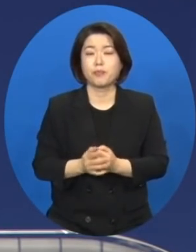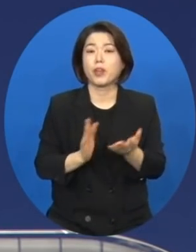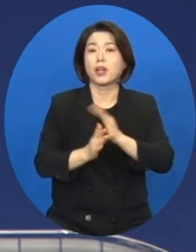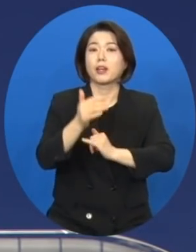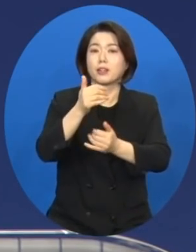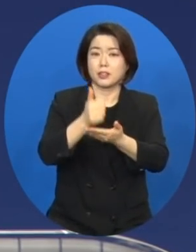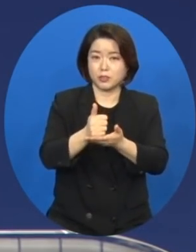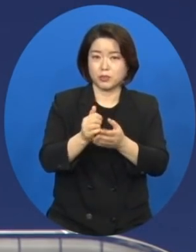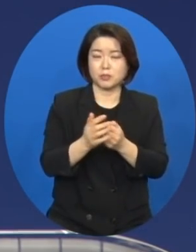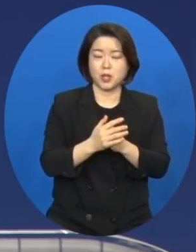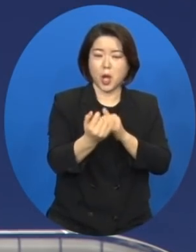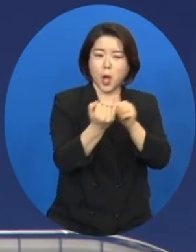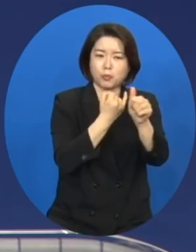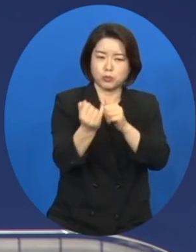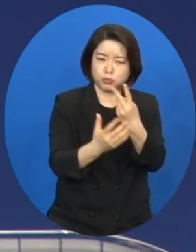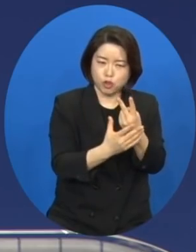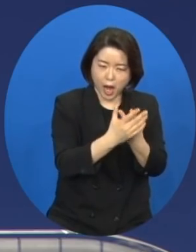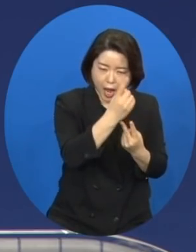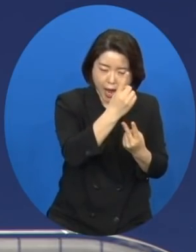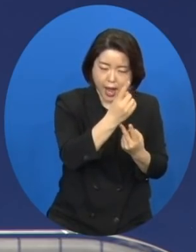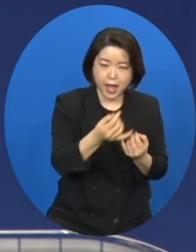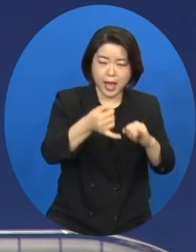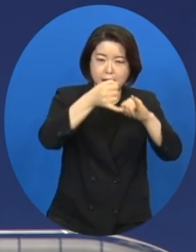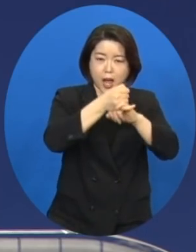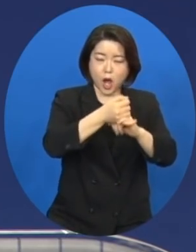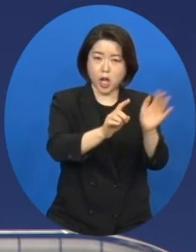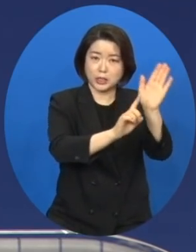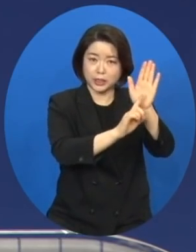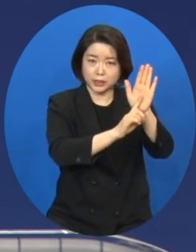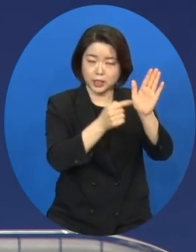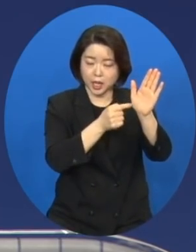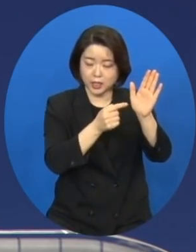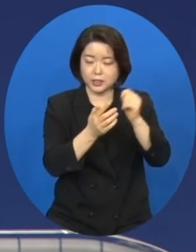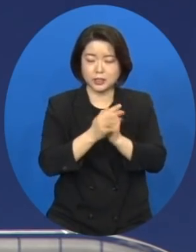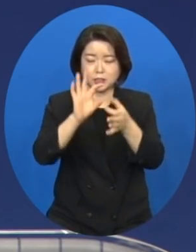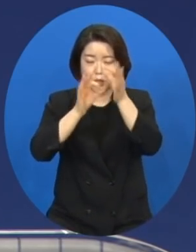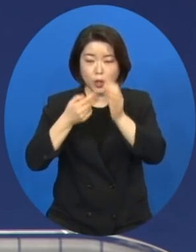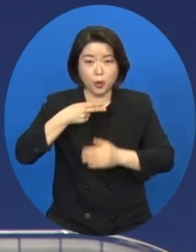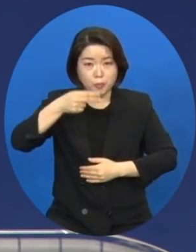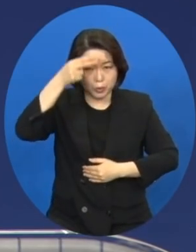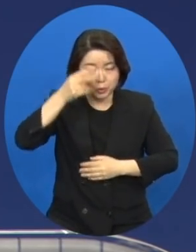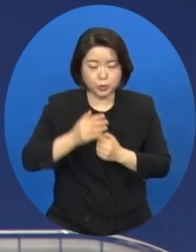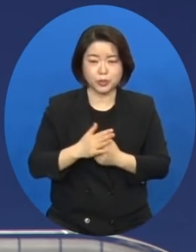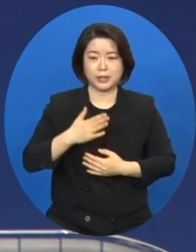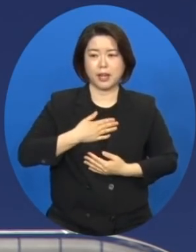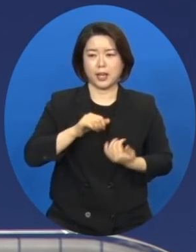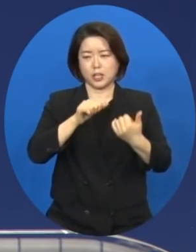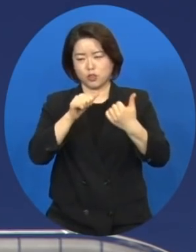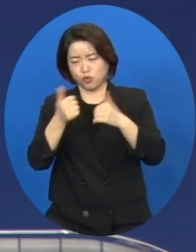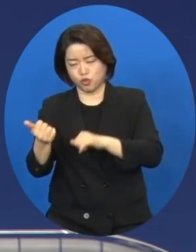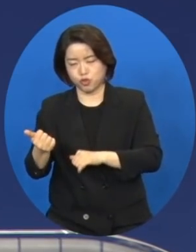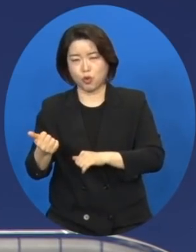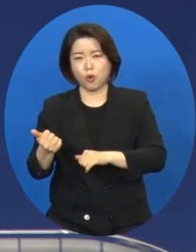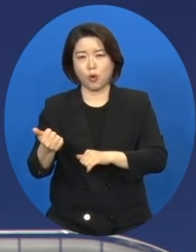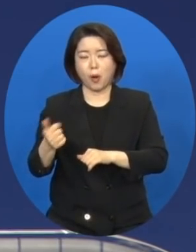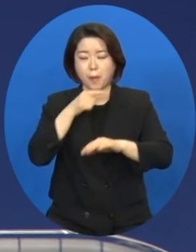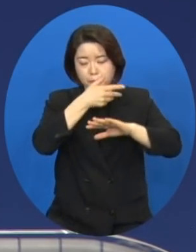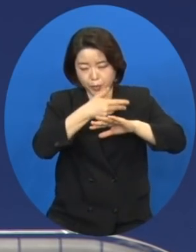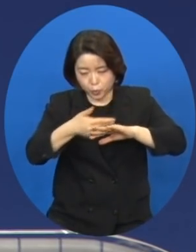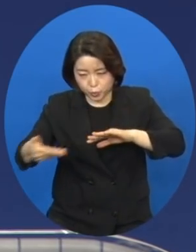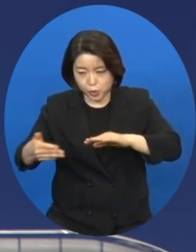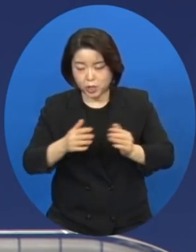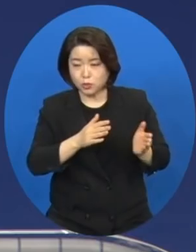예수님은 부부의 하나됨, 언약을 상징하는 그 포도주는 내가 죽어야만, 피를 흘려야만 준비된다는